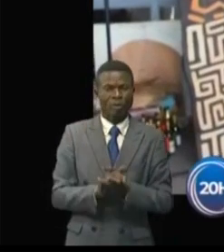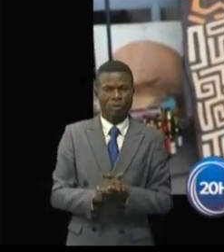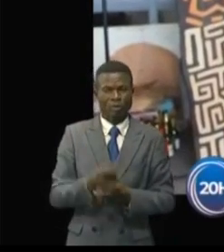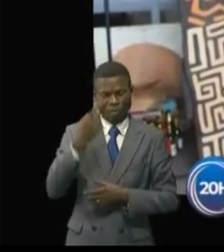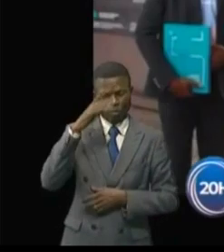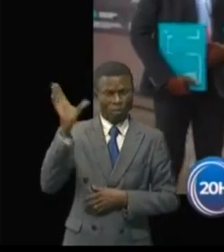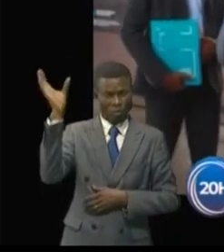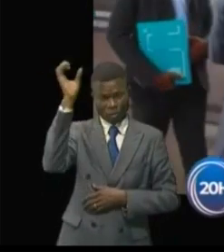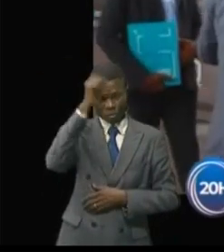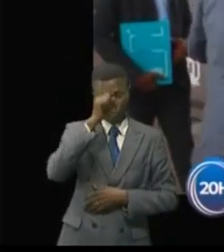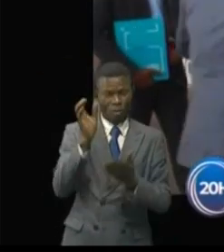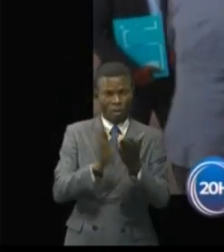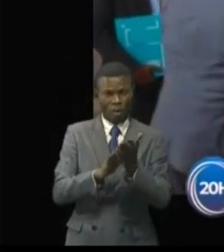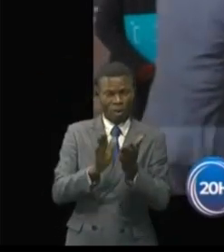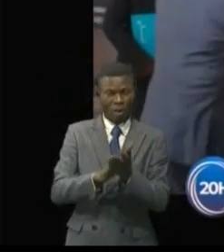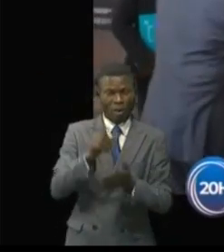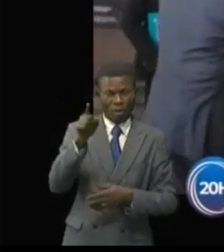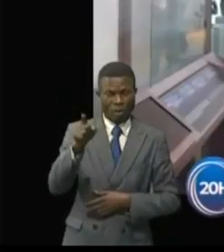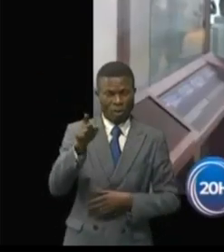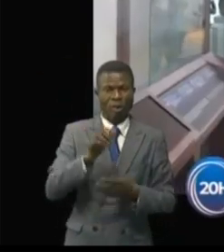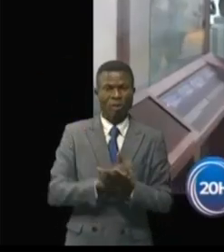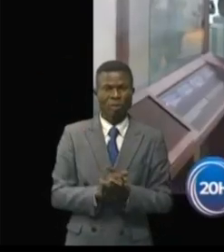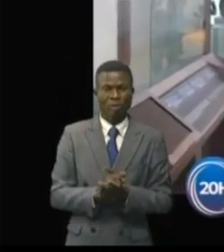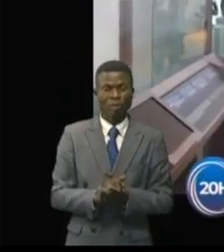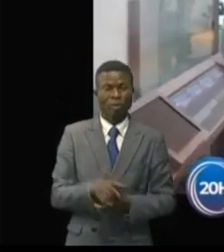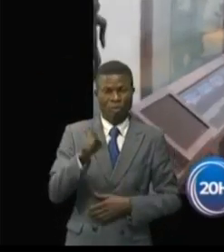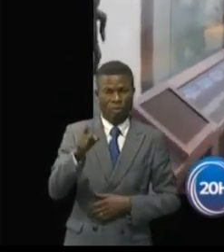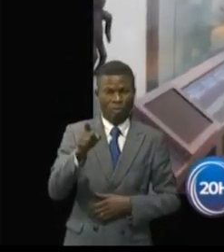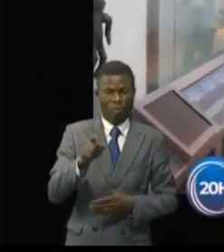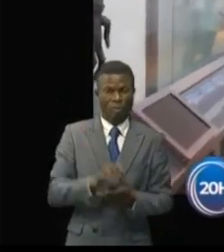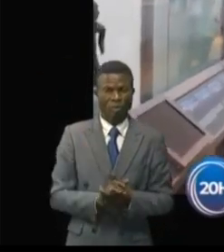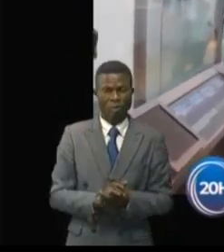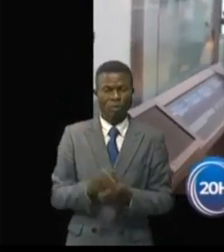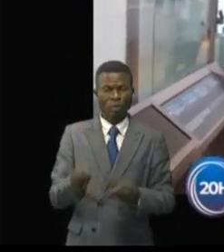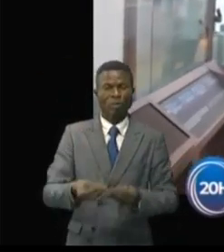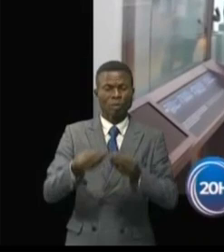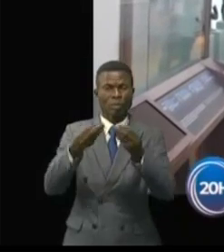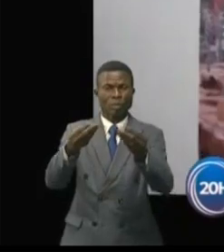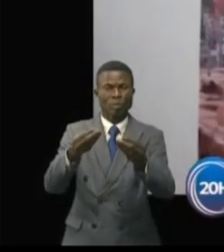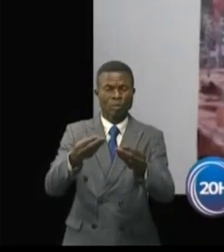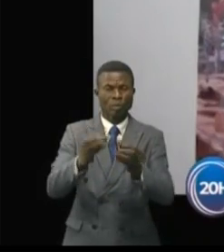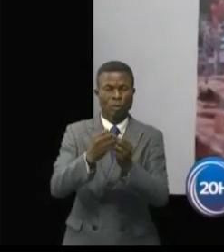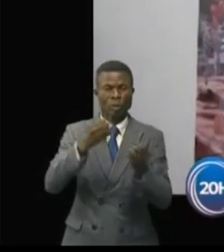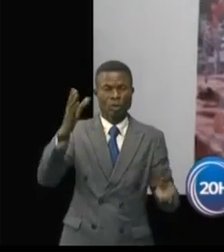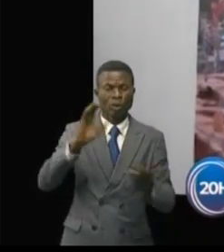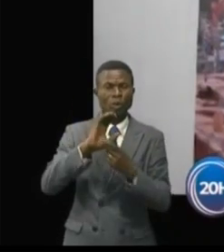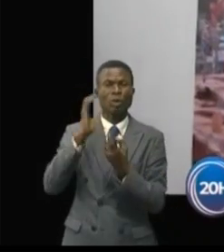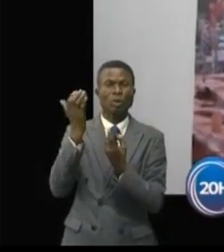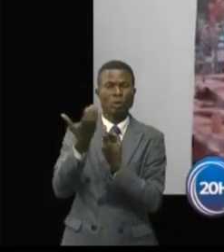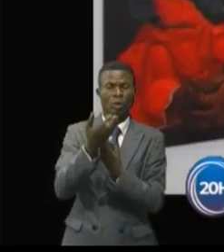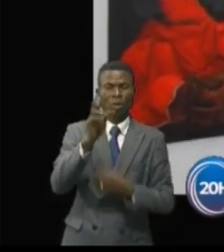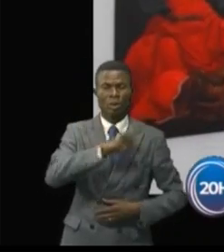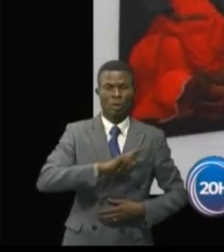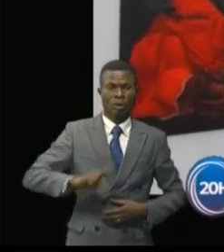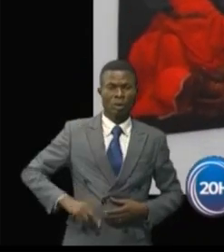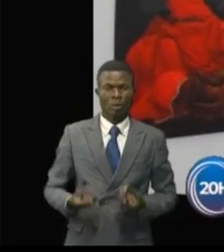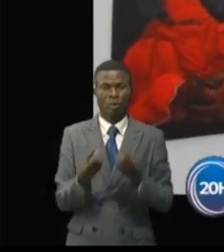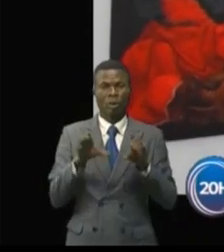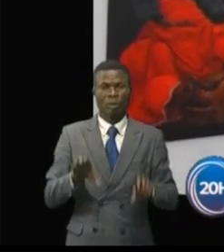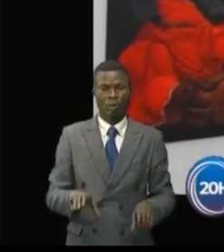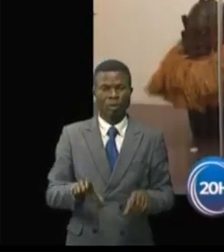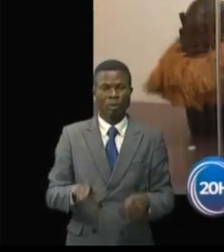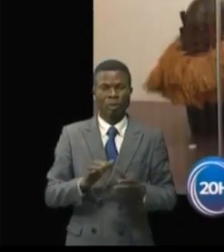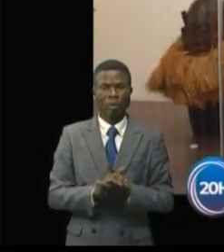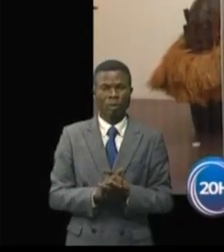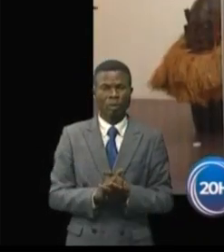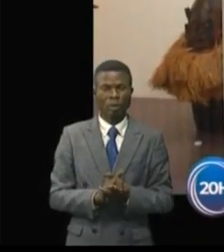sur l'Institut des musées nationaux, celui-ci est dépositaire du patrimoine culturel de la République démocratique du Congo